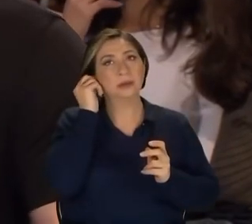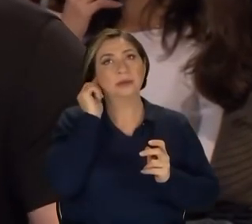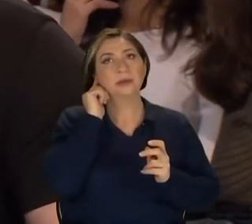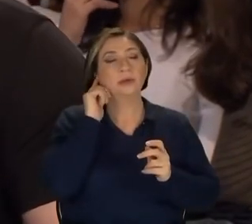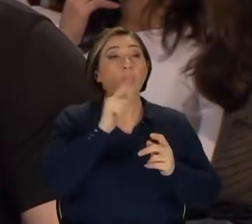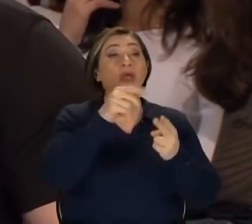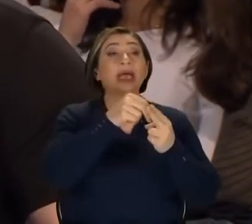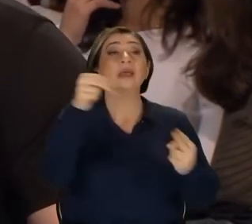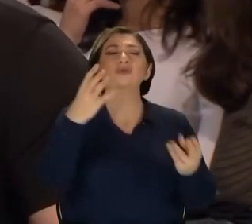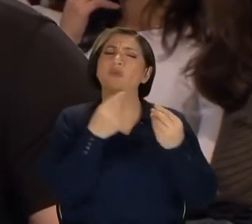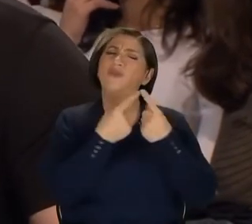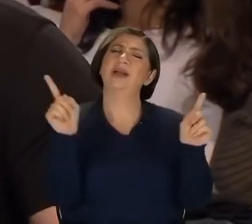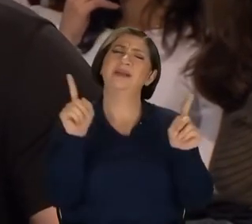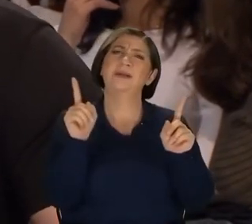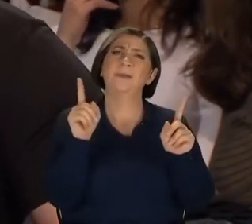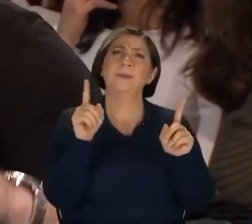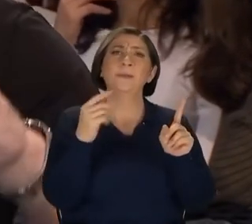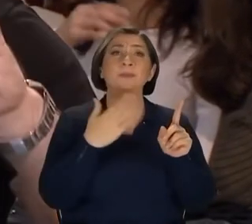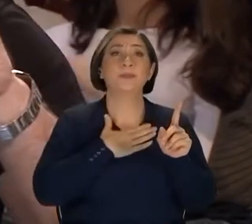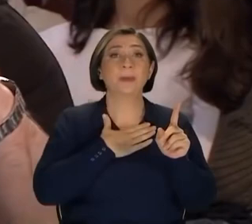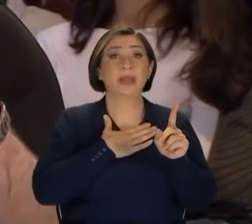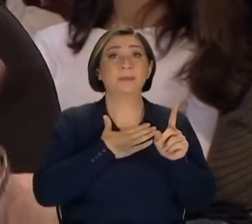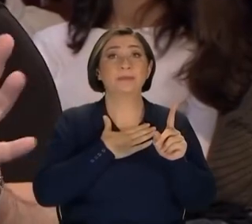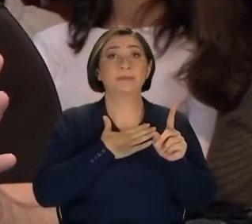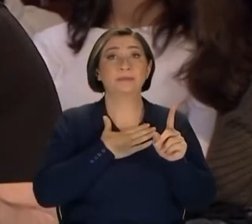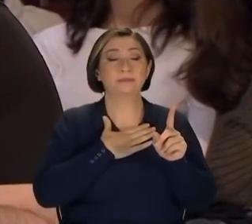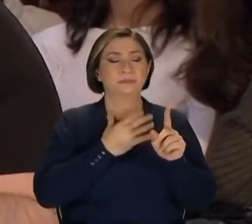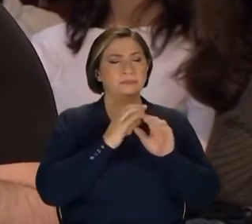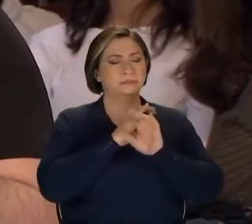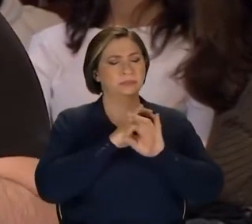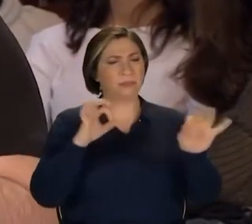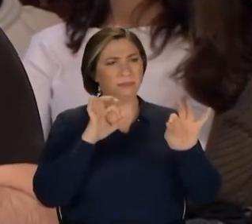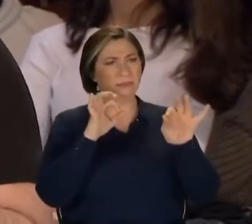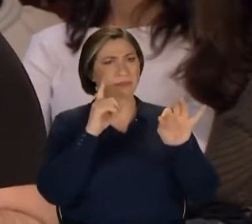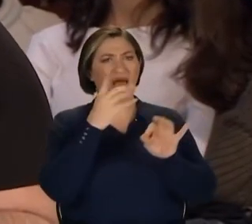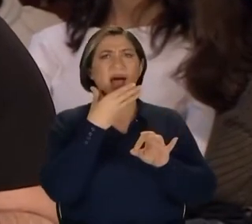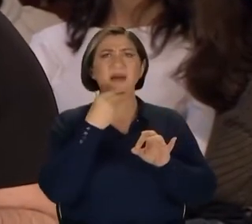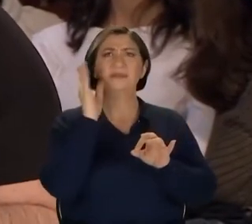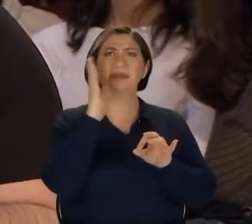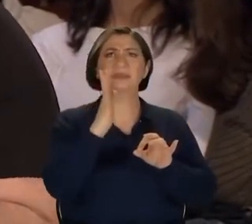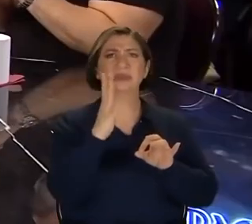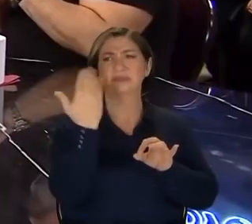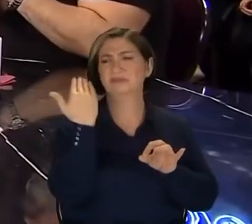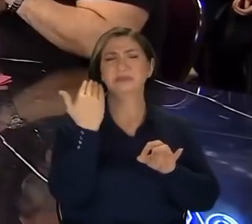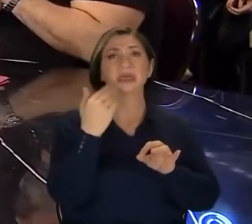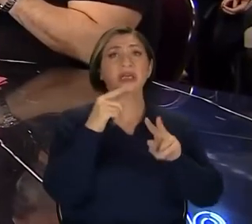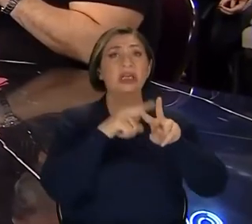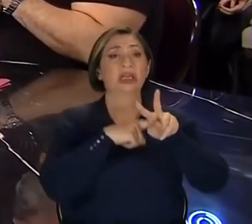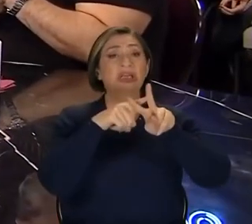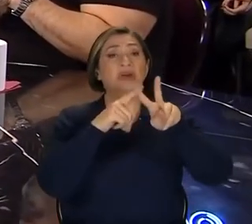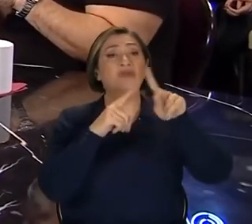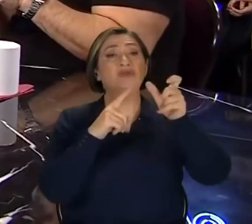onun öyküsü tabii çok başka. Yani benim çok spesifik geçen birisi ayıplamış. Yavuz